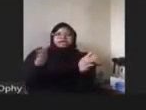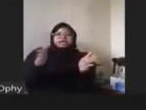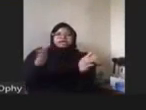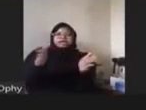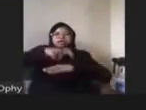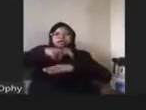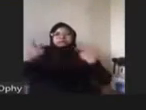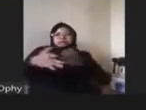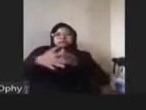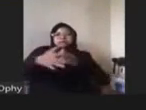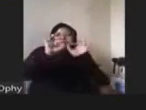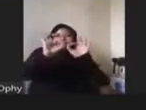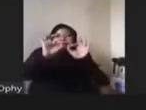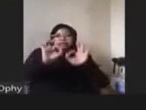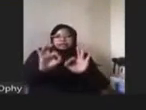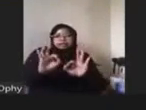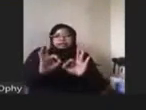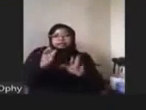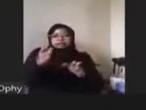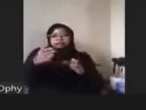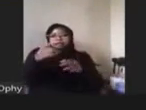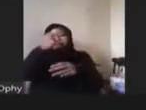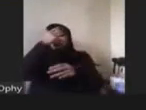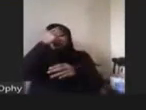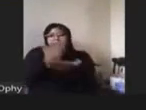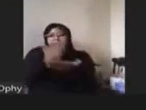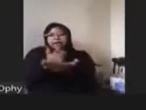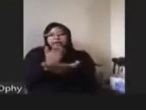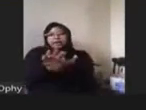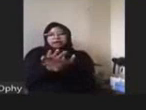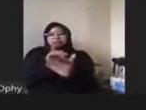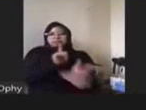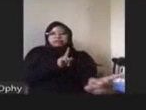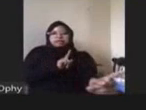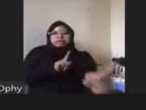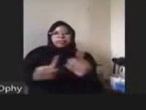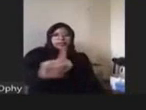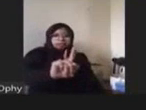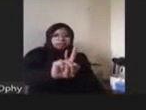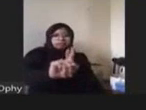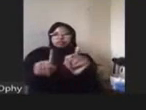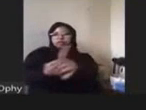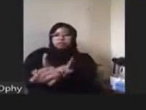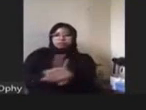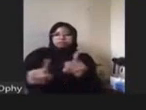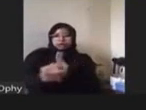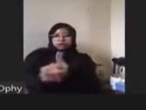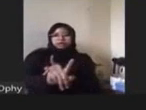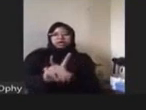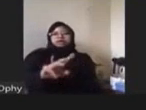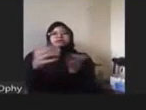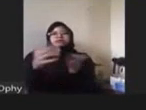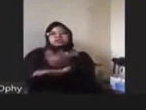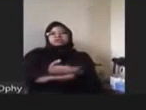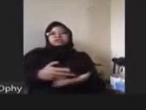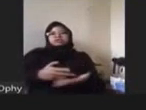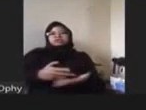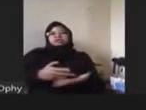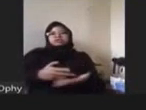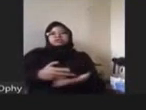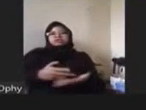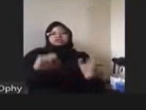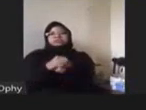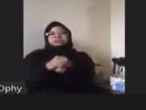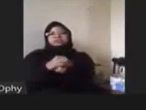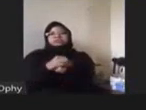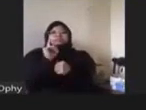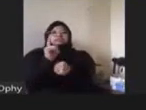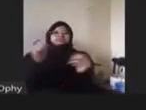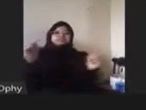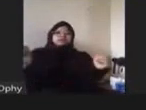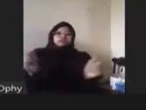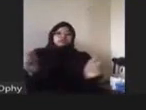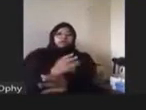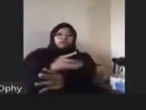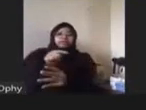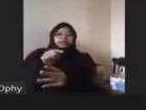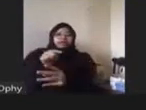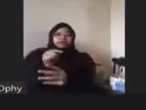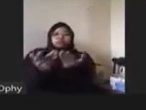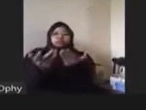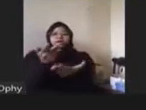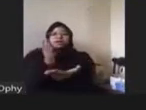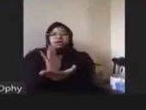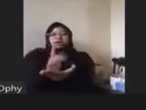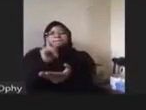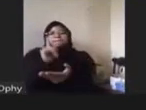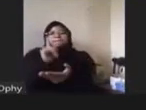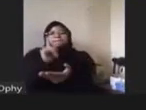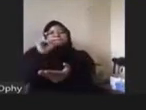kalau masuknya gantian, dan lain-lain. Sehingga memang mau tidak mau situasinya darurat. Karena darurat tidak mungkin tetap menggunakan kondisi yang